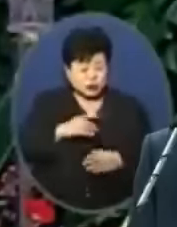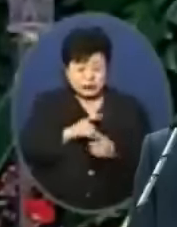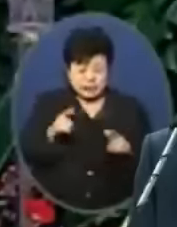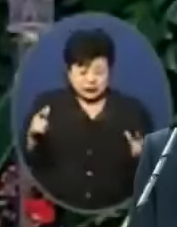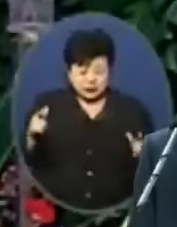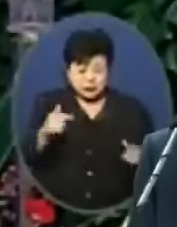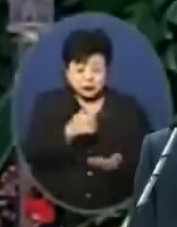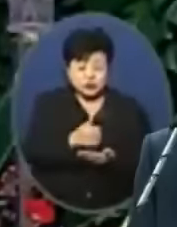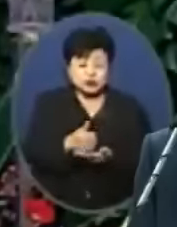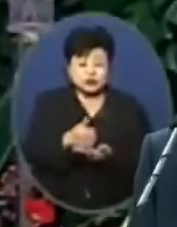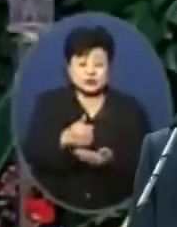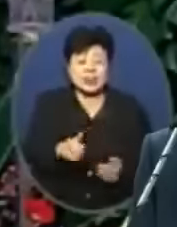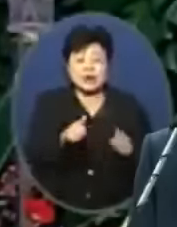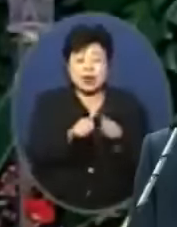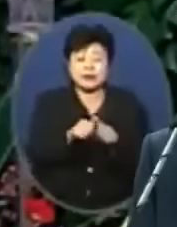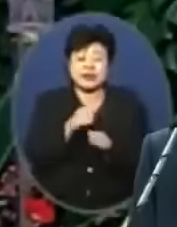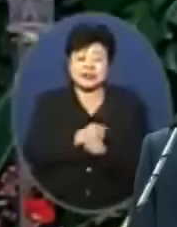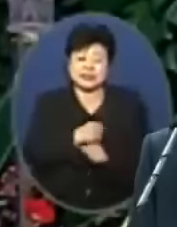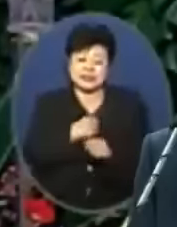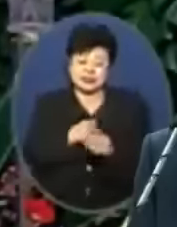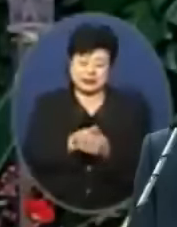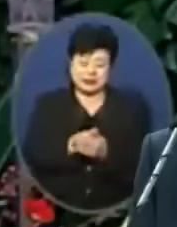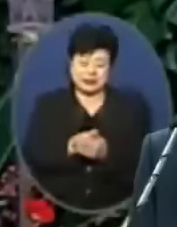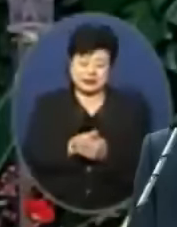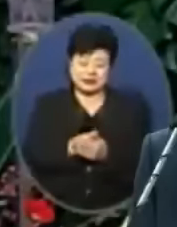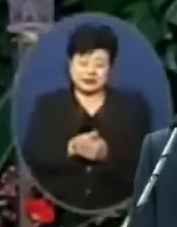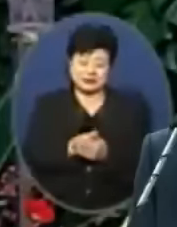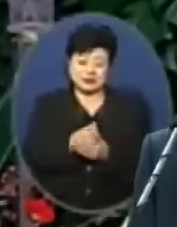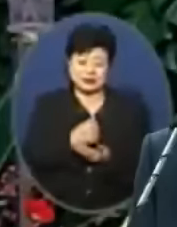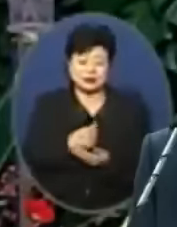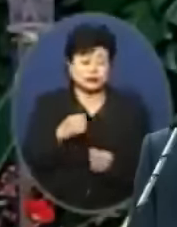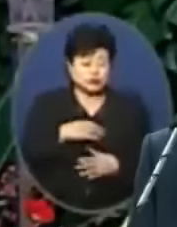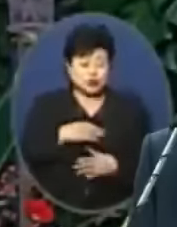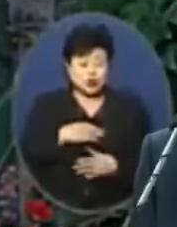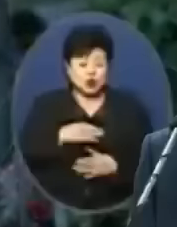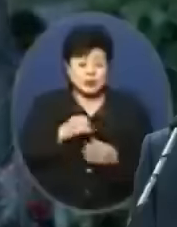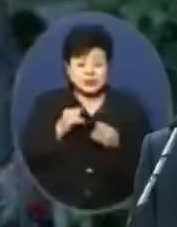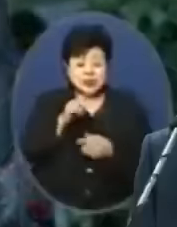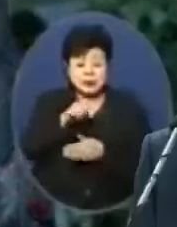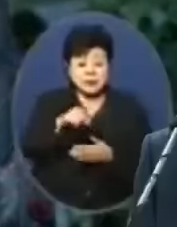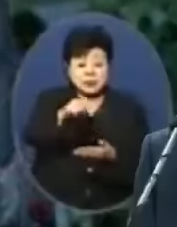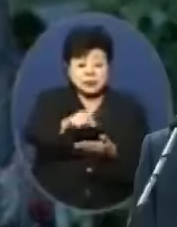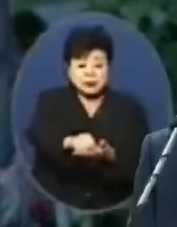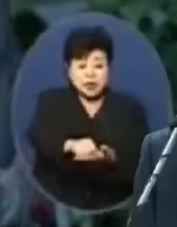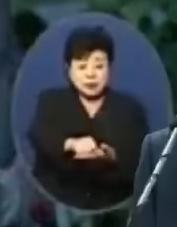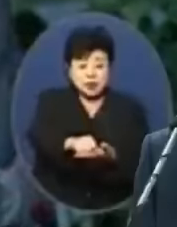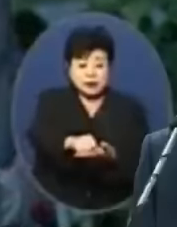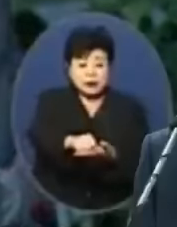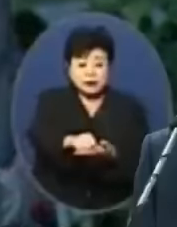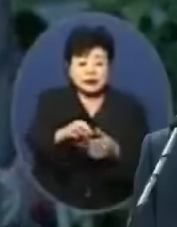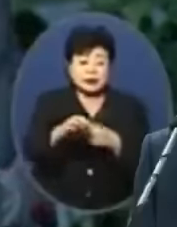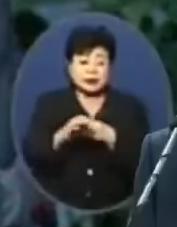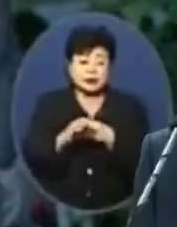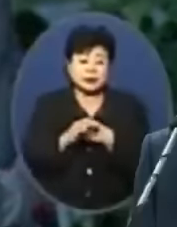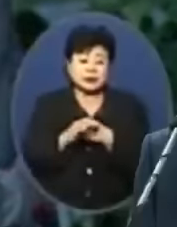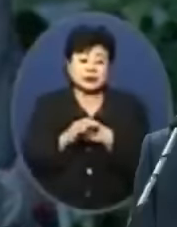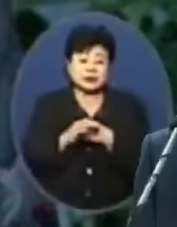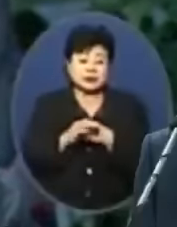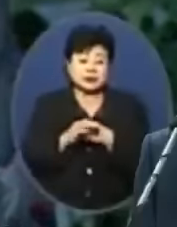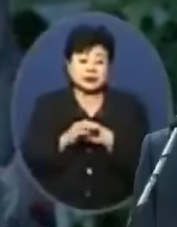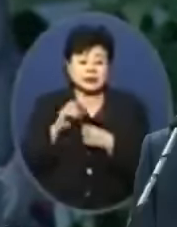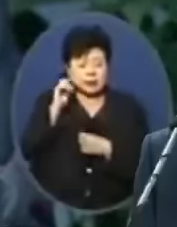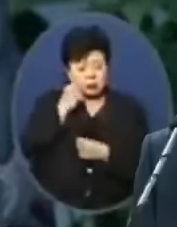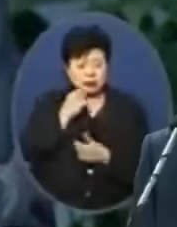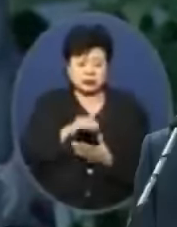않을 것은 주께서 나와 함께 하심이라. 두려움이 사람의 마음을 점령하면 그는